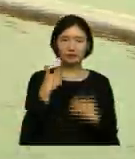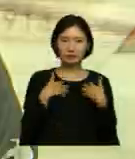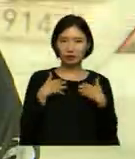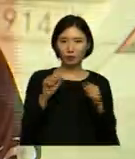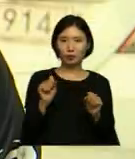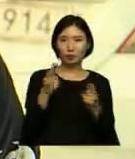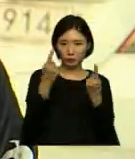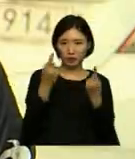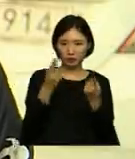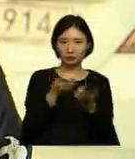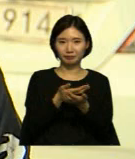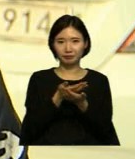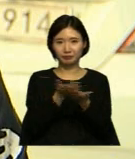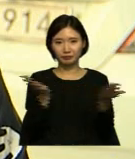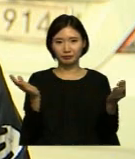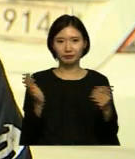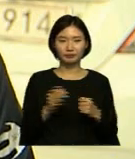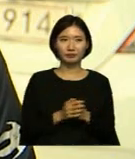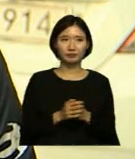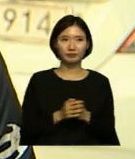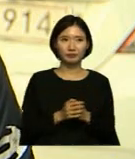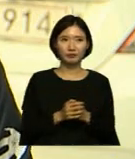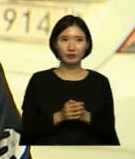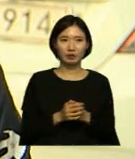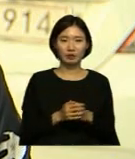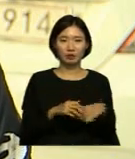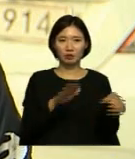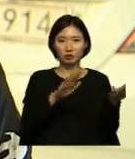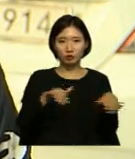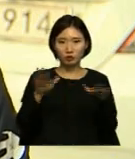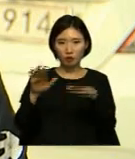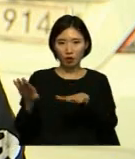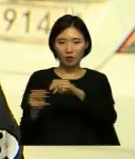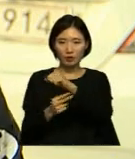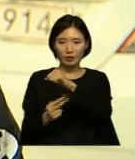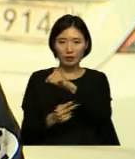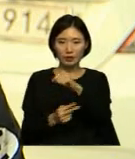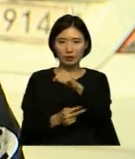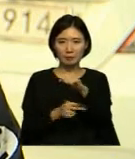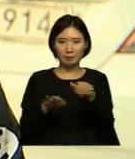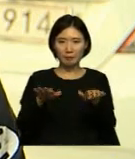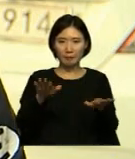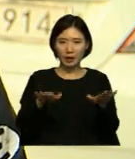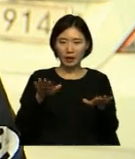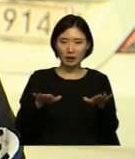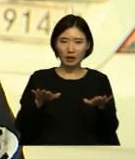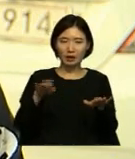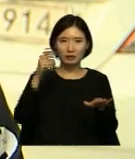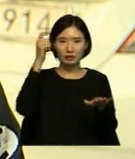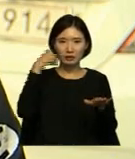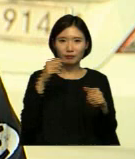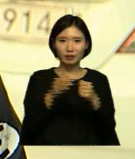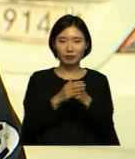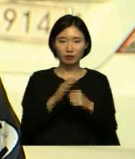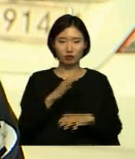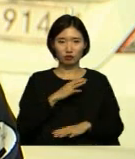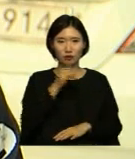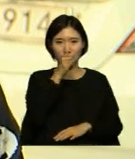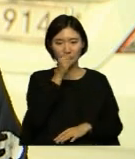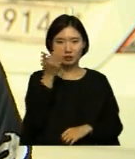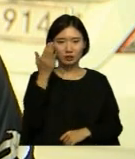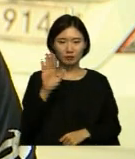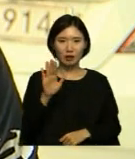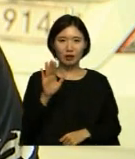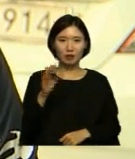선사합니다. 흔들다리는 약간 흔들거림이 있어갖고 약간의 두려움도 있지만